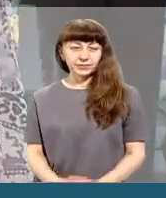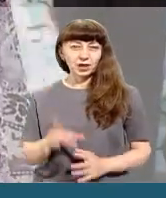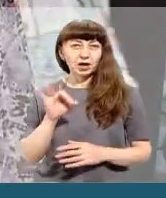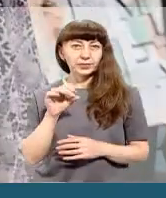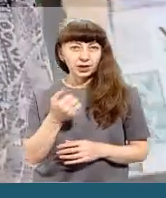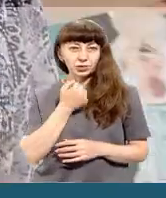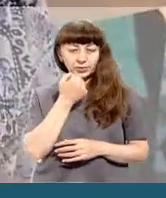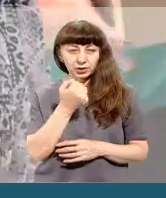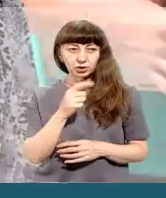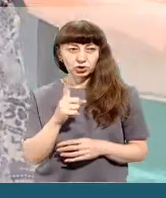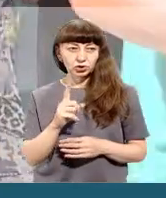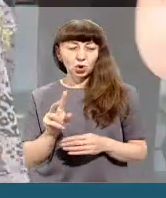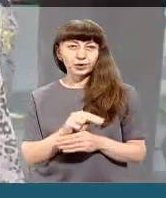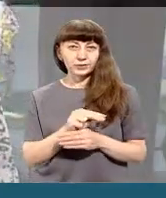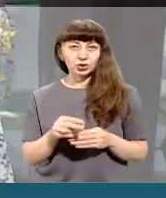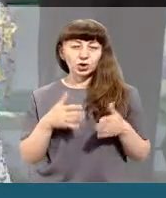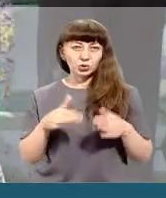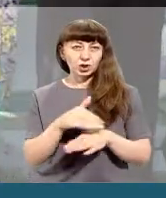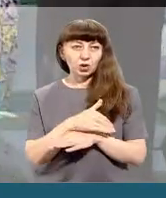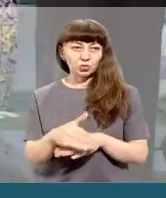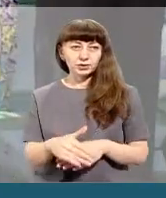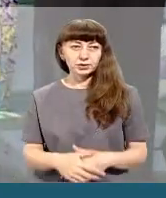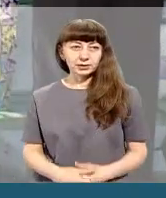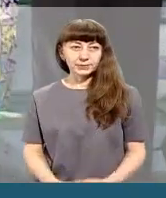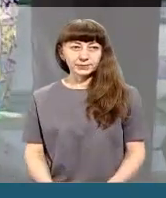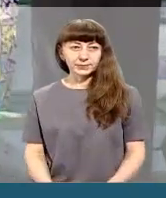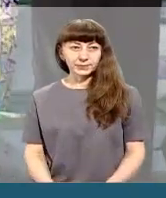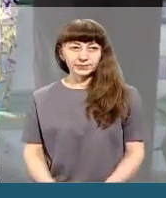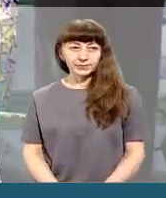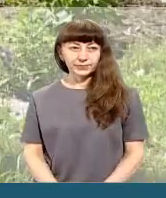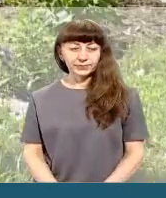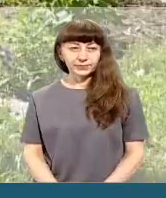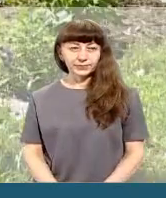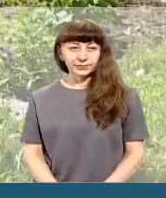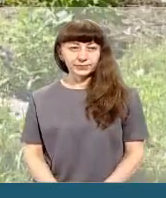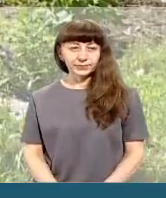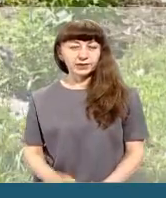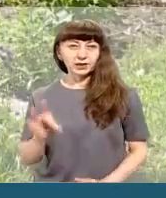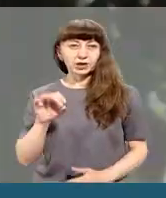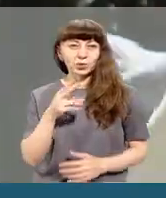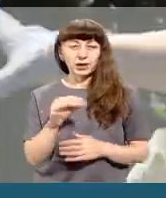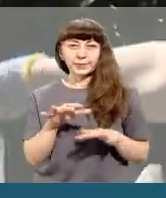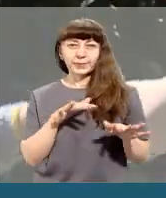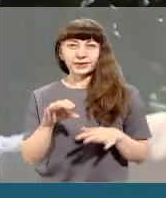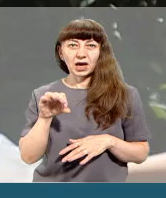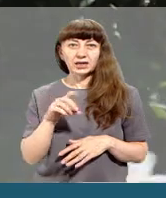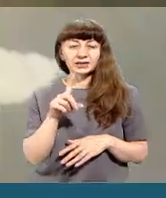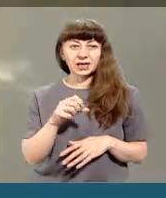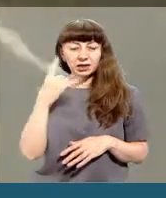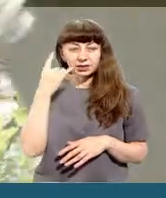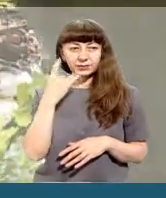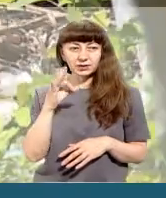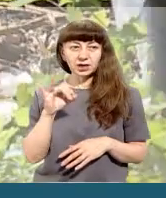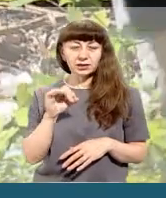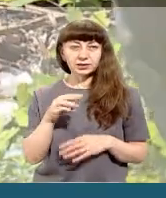акимату, что вот сейчас асфальт прокладывает, на нашей улице тоже уже почти проложили асфальт. Республиканская акция «Таза Казахстан» в